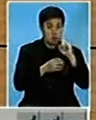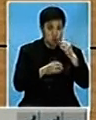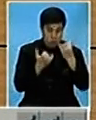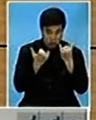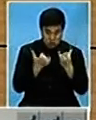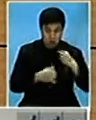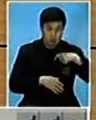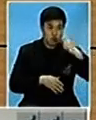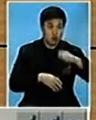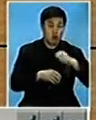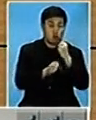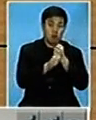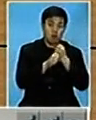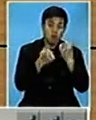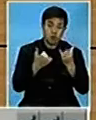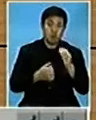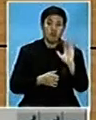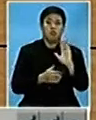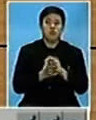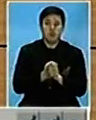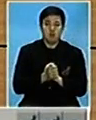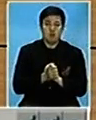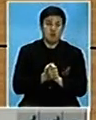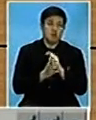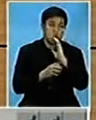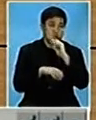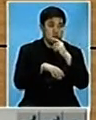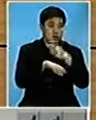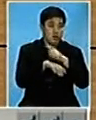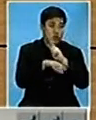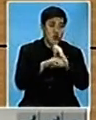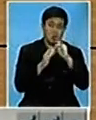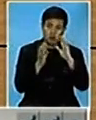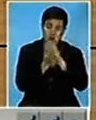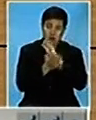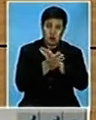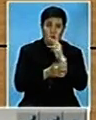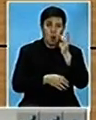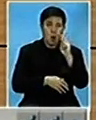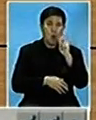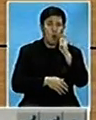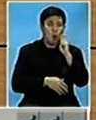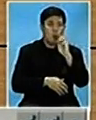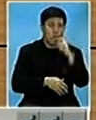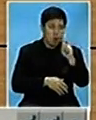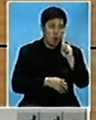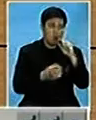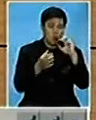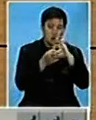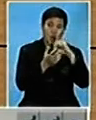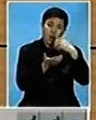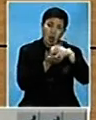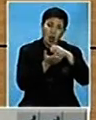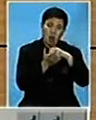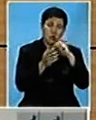านี้ถ้าท่านประธานมีเอกสารของคอปรายงานความคืบหน้าของคอปครั้